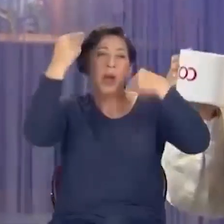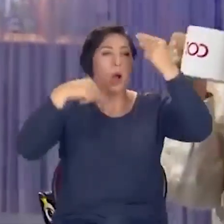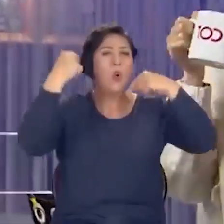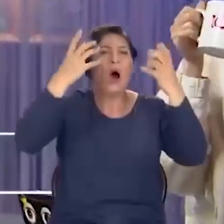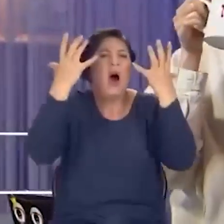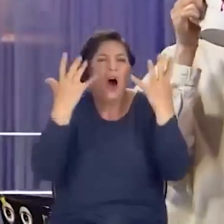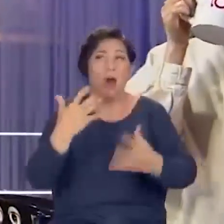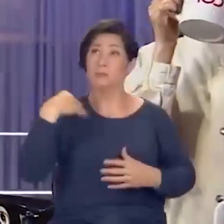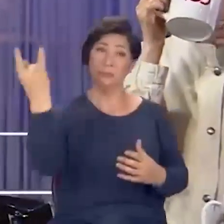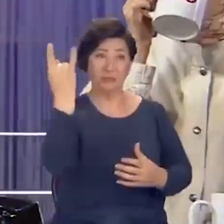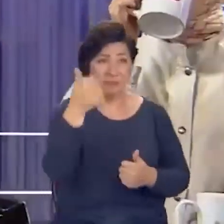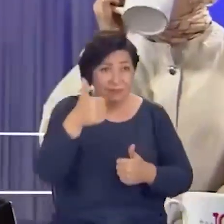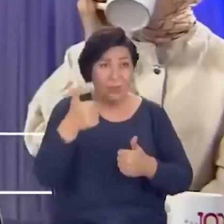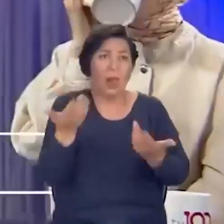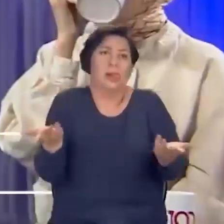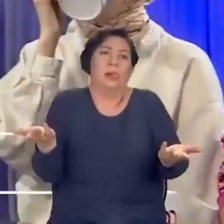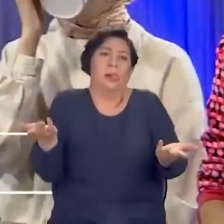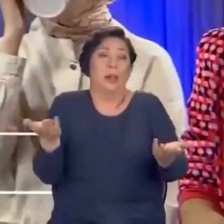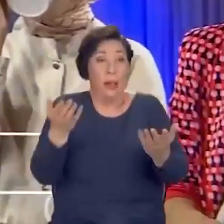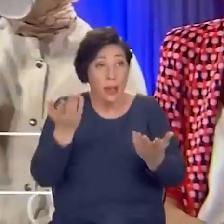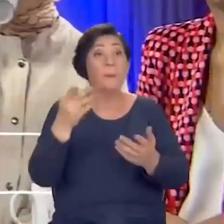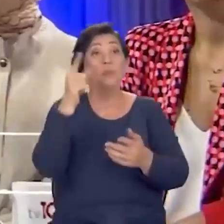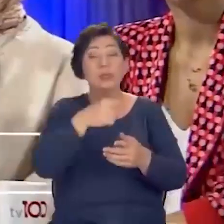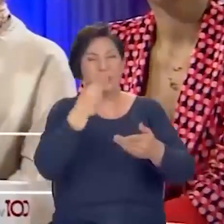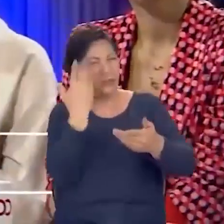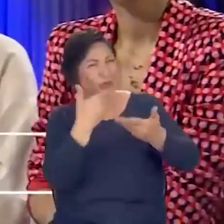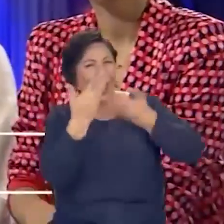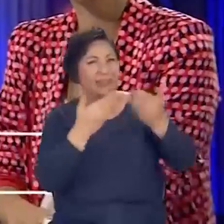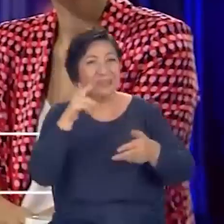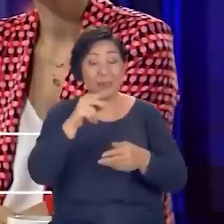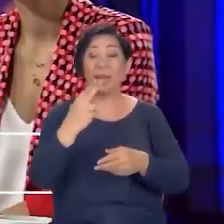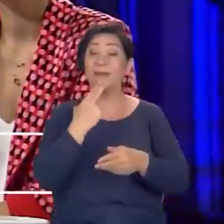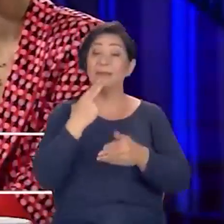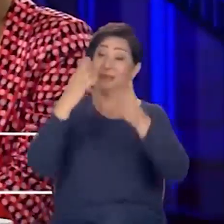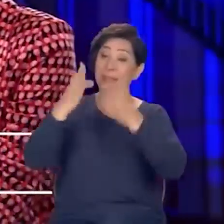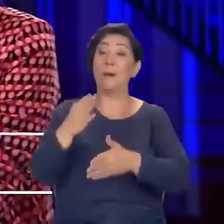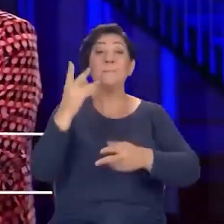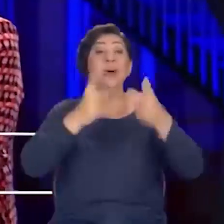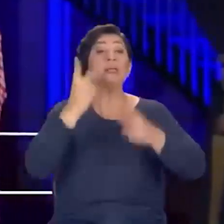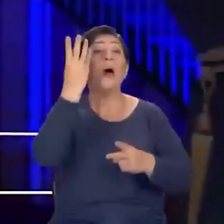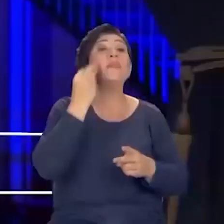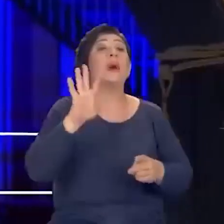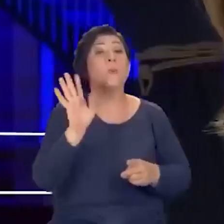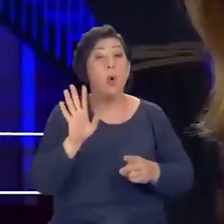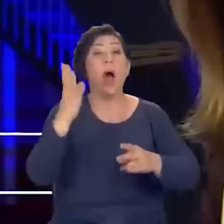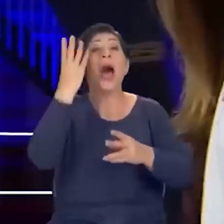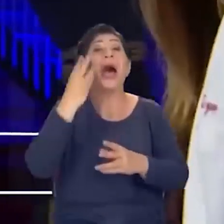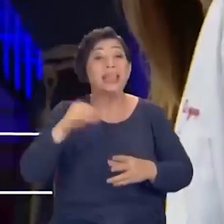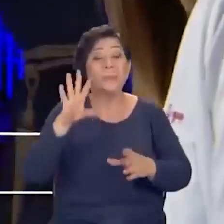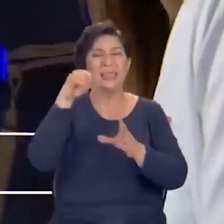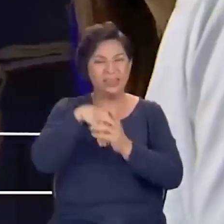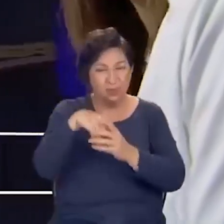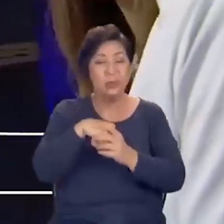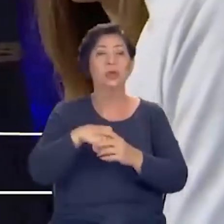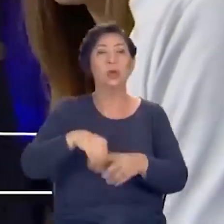Ama şimdi demin bahsettiğiniz gibi kadınlar da bunu bazı noktalarda anlayamıyor. Anlayamadıkları için kendilerine